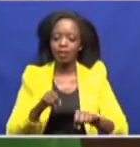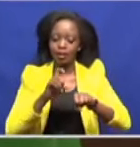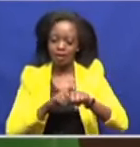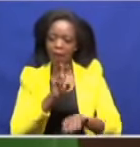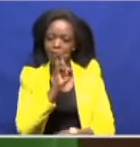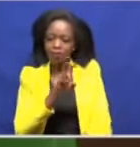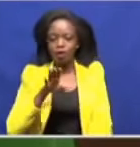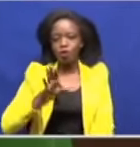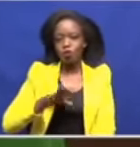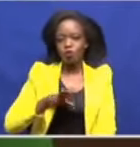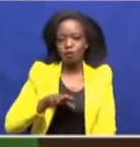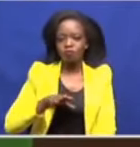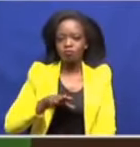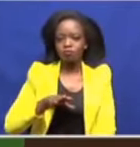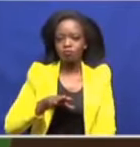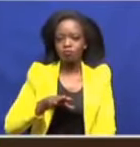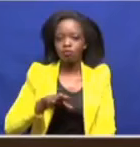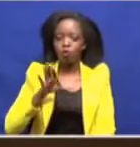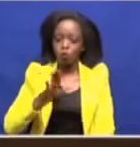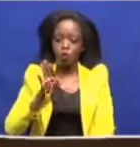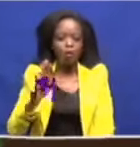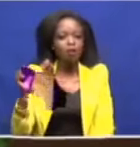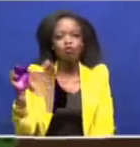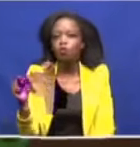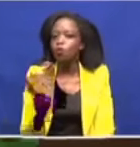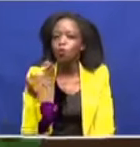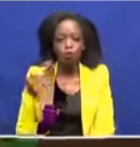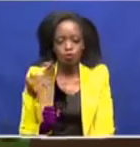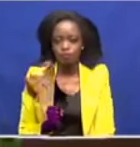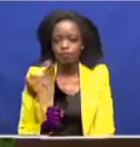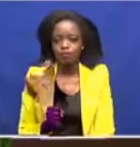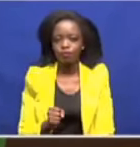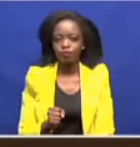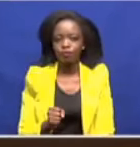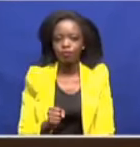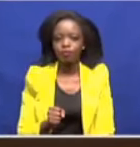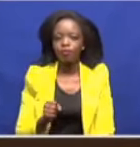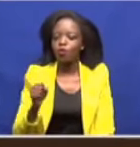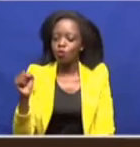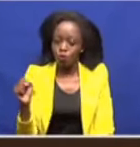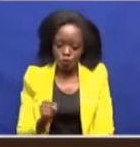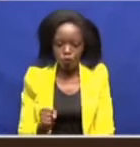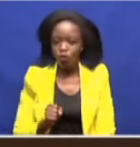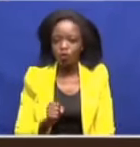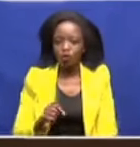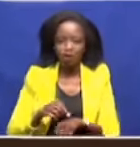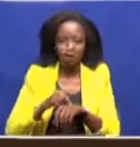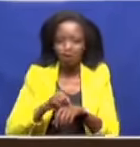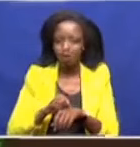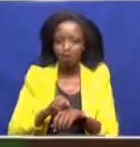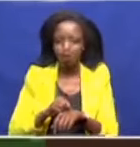alipoona yule mama, mama alikuwa amezeeka, alikuwa na ukoma ambao unatoa nyama ya